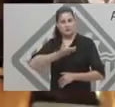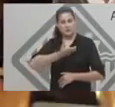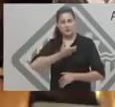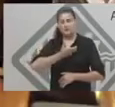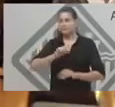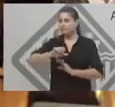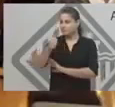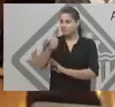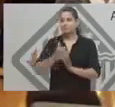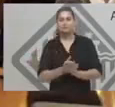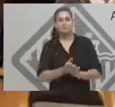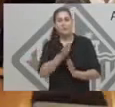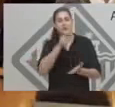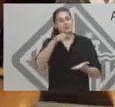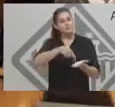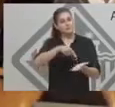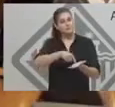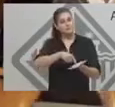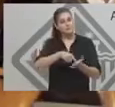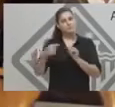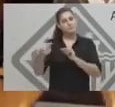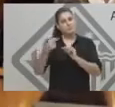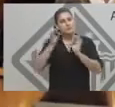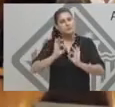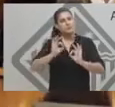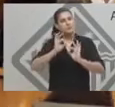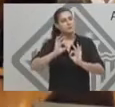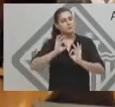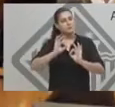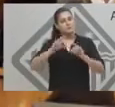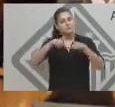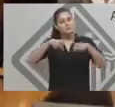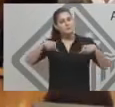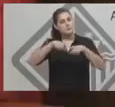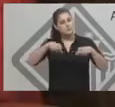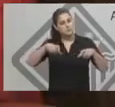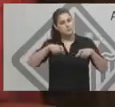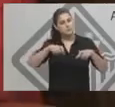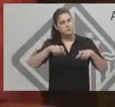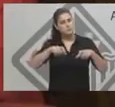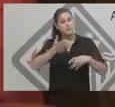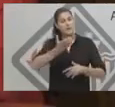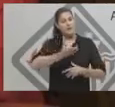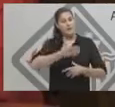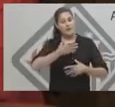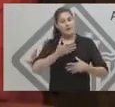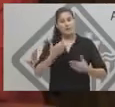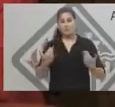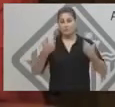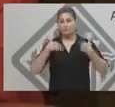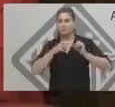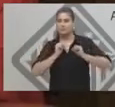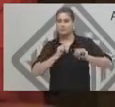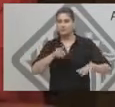Assabentades. Donant compte ara del ple de la corporació, el ple de la corporació de la renúncia del càrrec de batlle. Té la paraula el